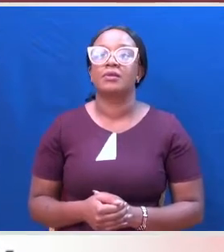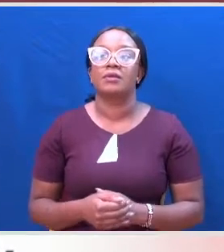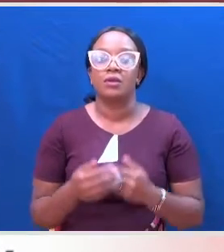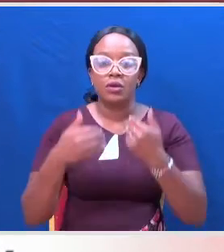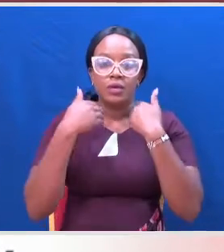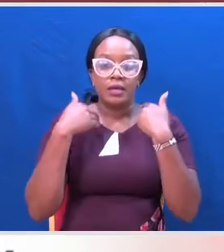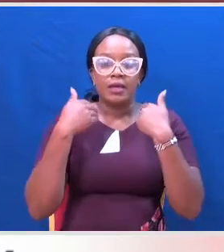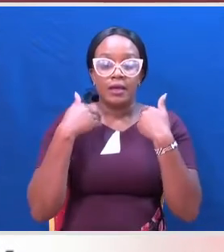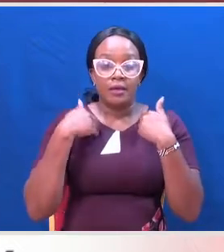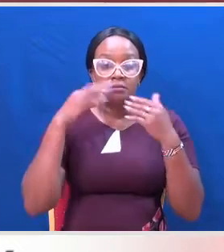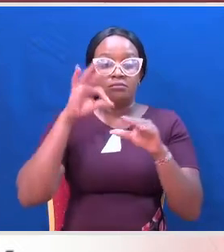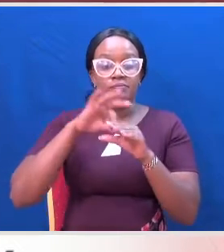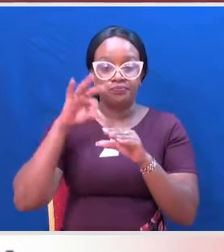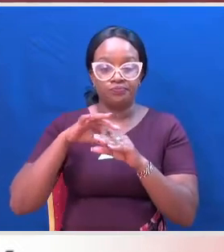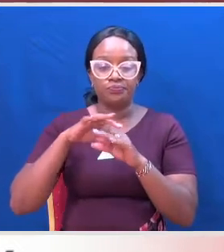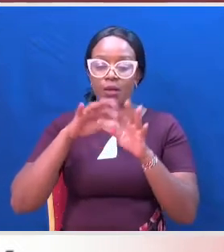kama mvua.